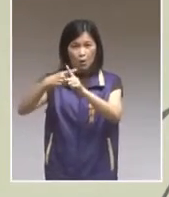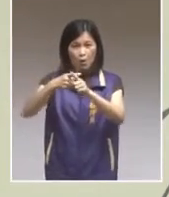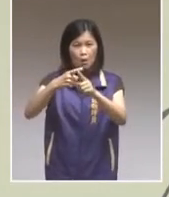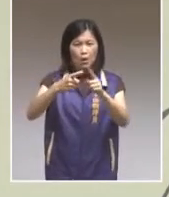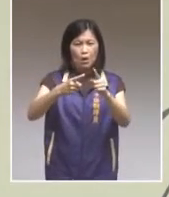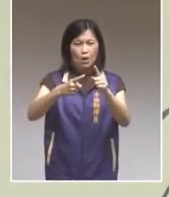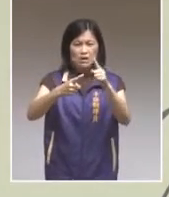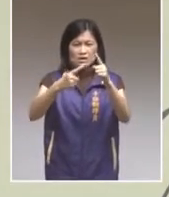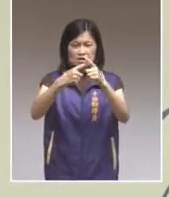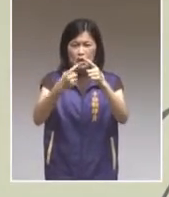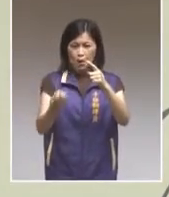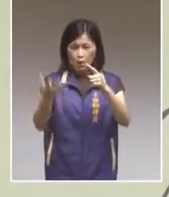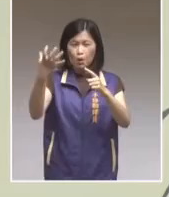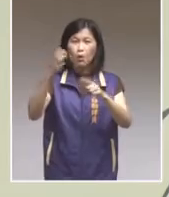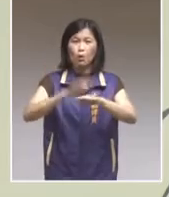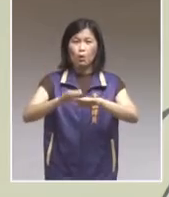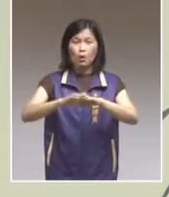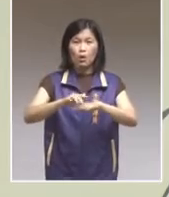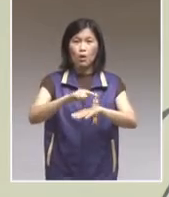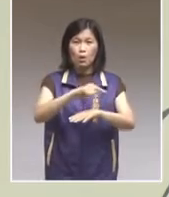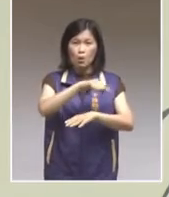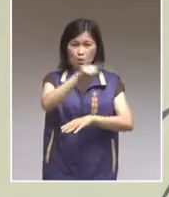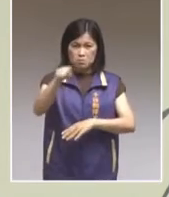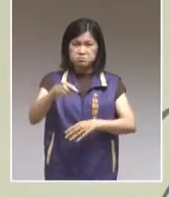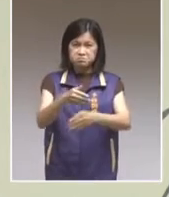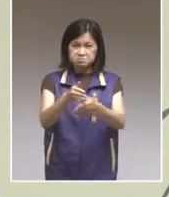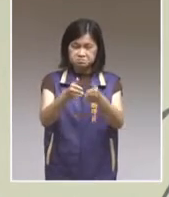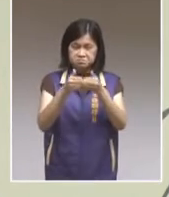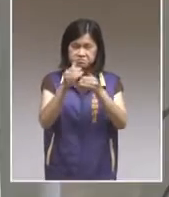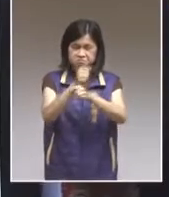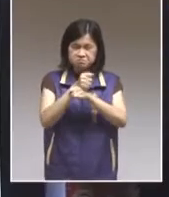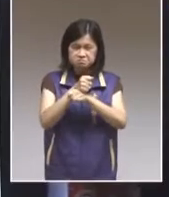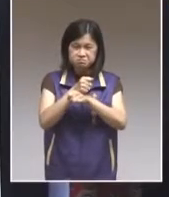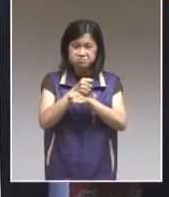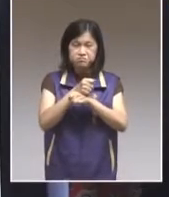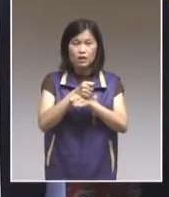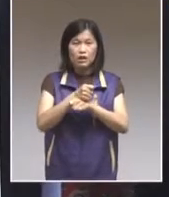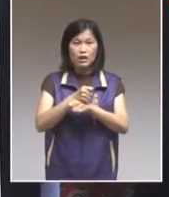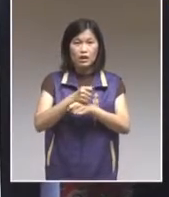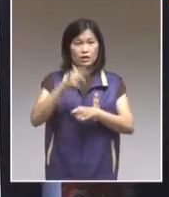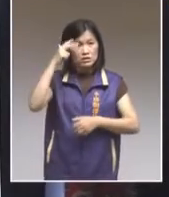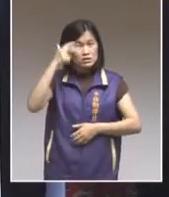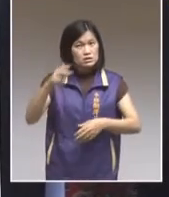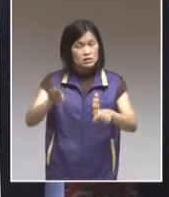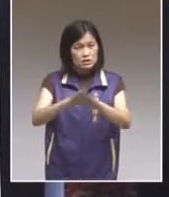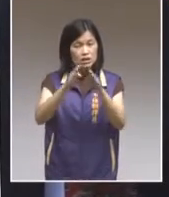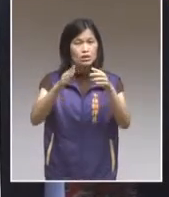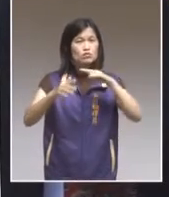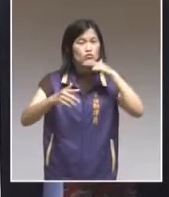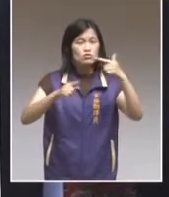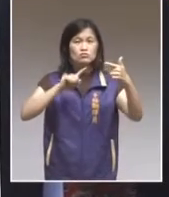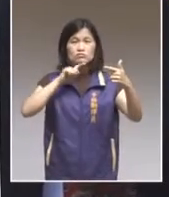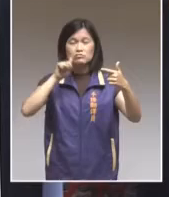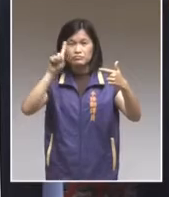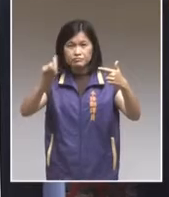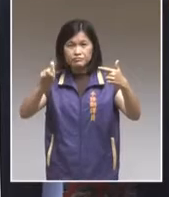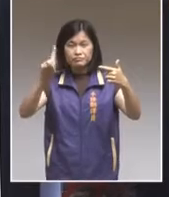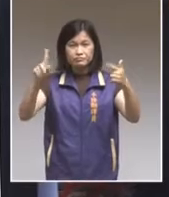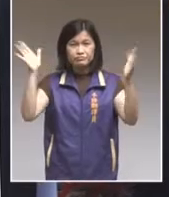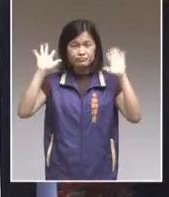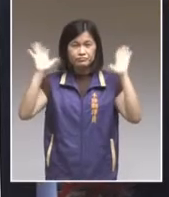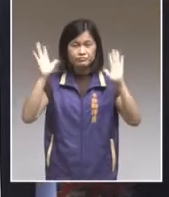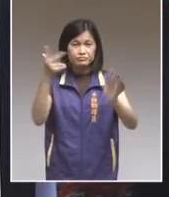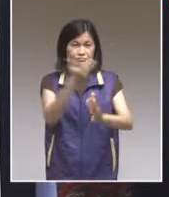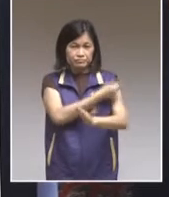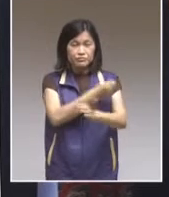们还是要非常小心。那我们下个礼拜大概就会开始6到11岁儿童疫苗